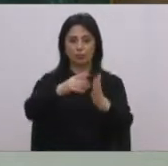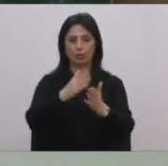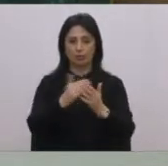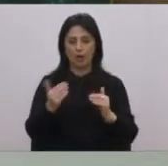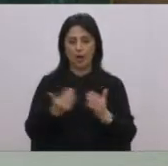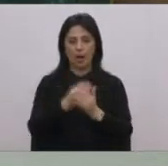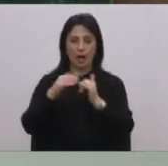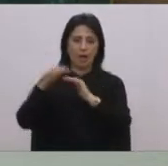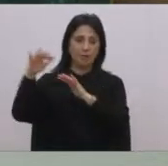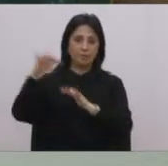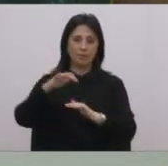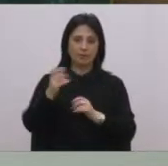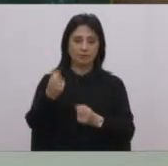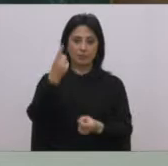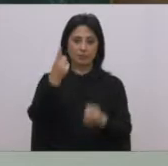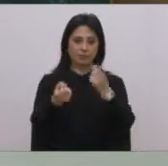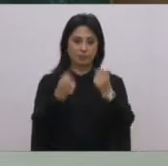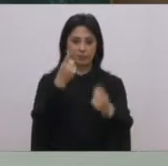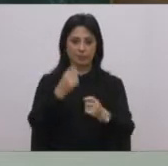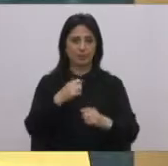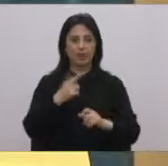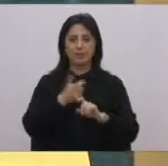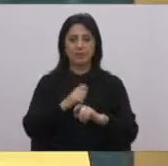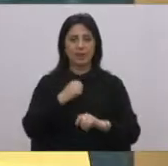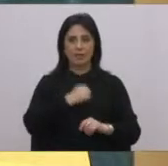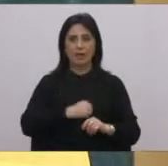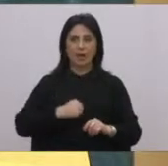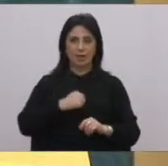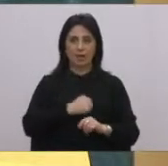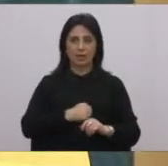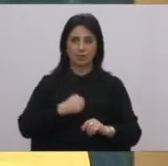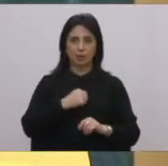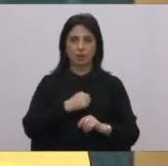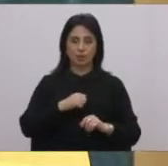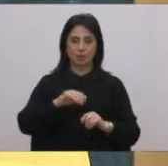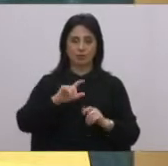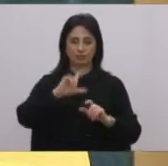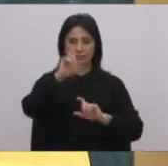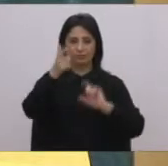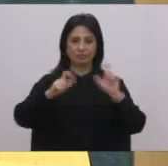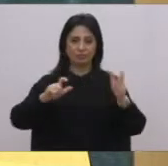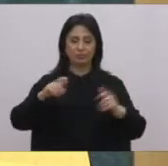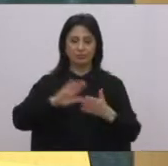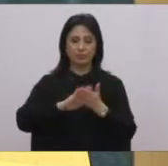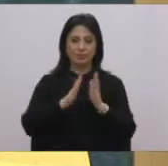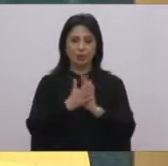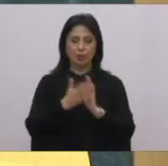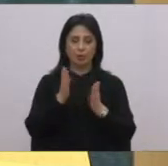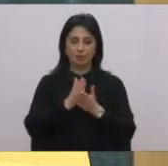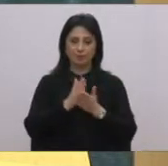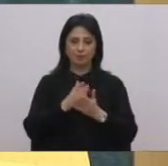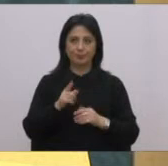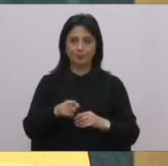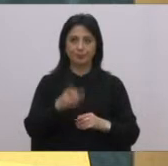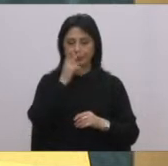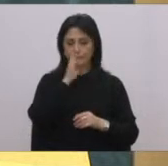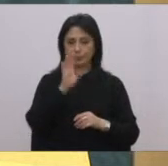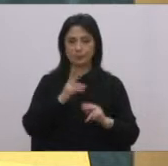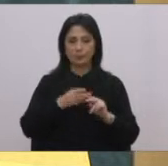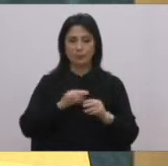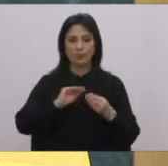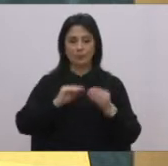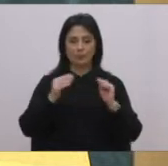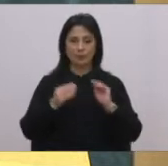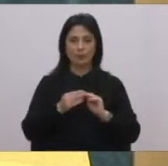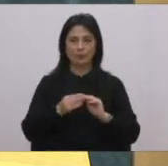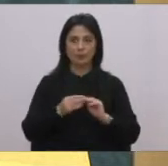ახალი მეწყრები, რომლებიც განვითარდა, ძალიან აგრესიული რელიეფი და გეოლოგიური პირობებია, თუმცა მიუხედავად ამ